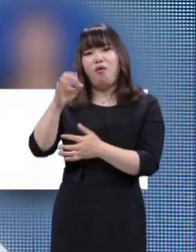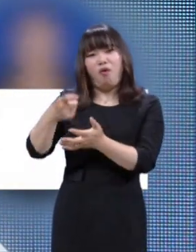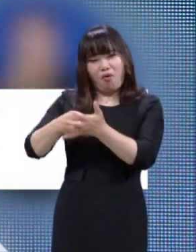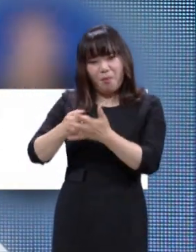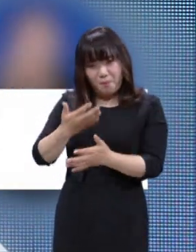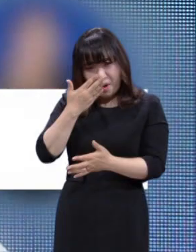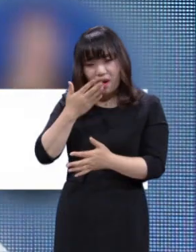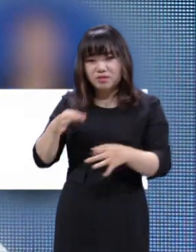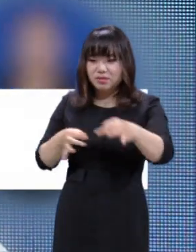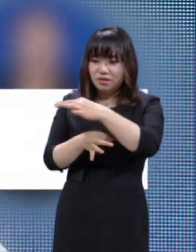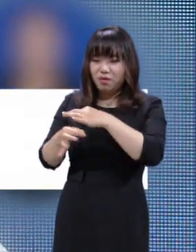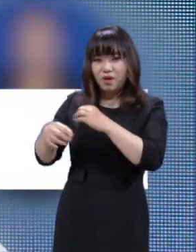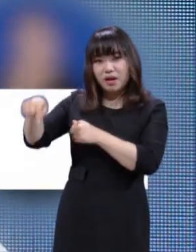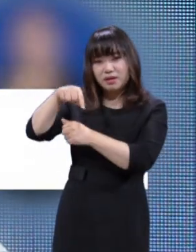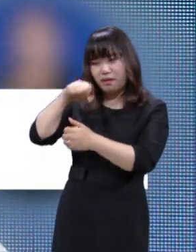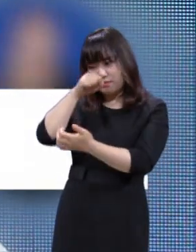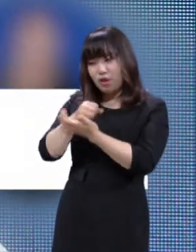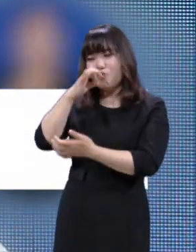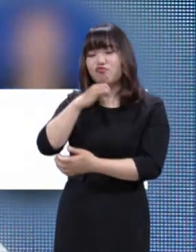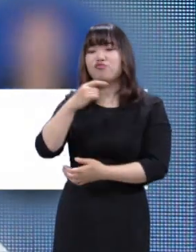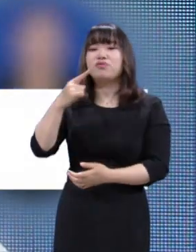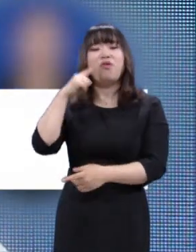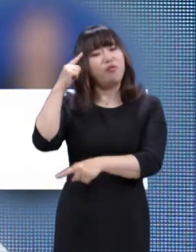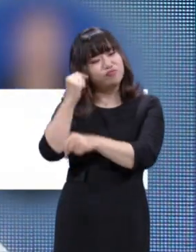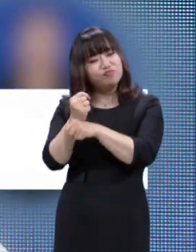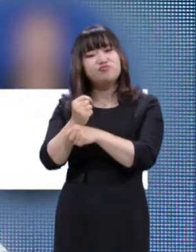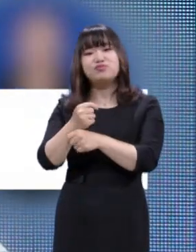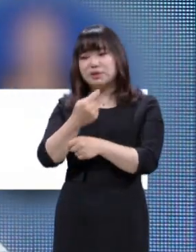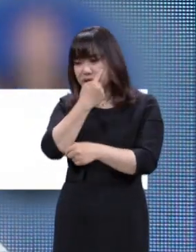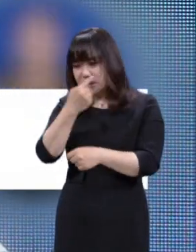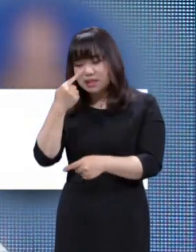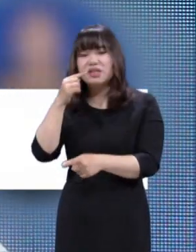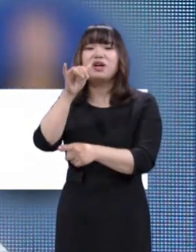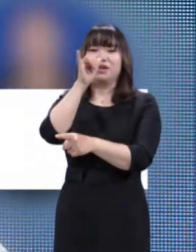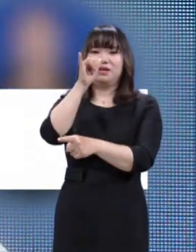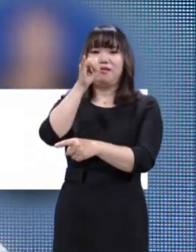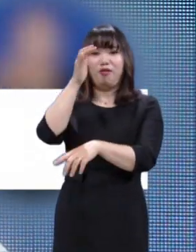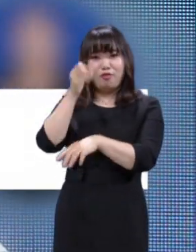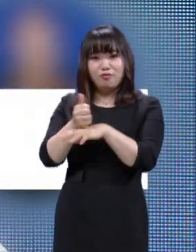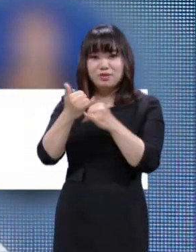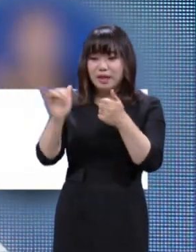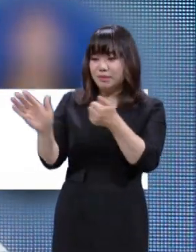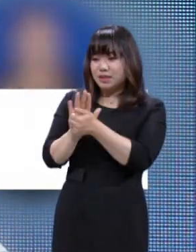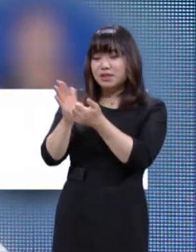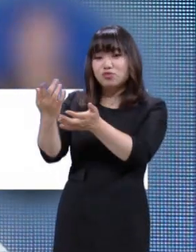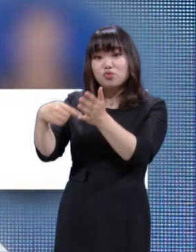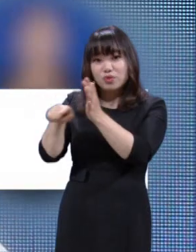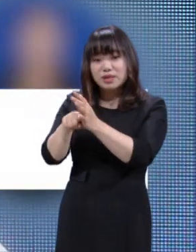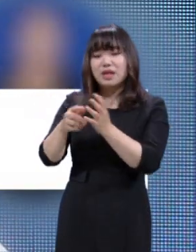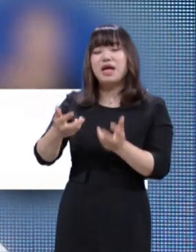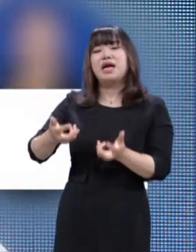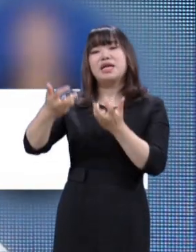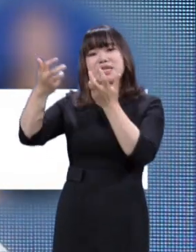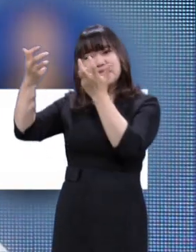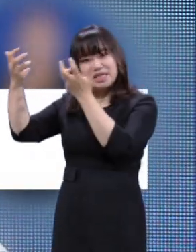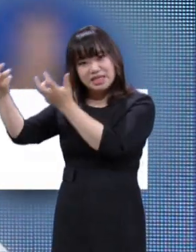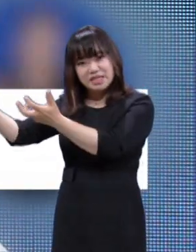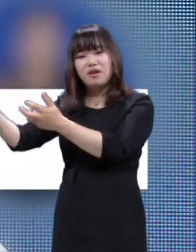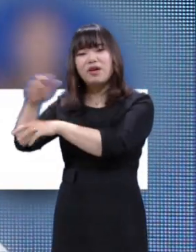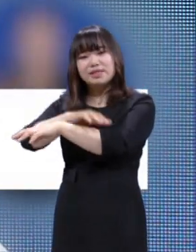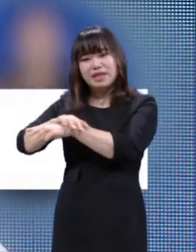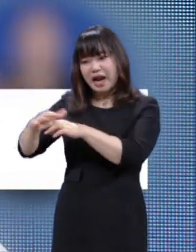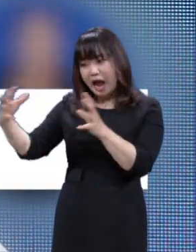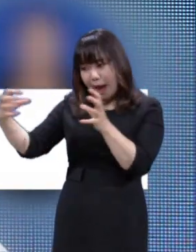높아진다고 연구 용역된 바가 있습니다. 우리 구민들을 위한 공간으로 잘 활용하기 위해서는 이전을 연계해서 잘